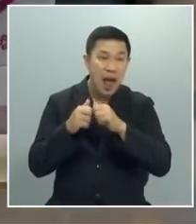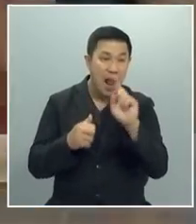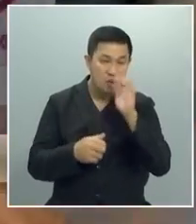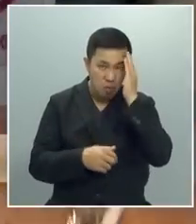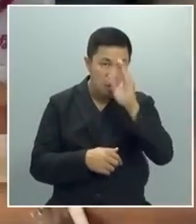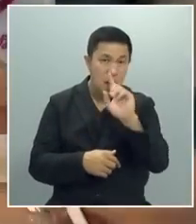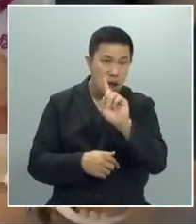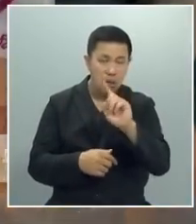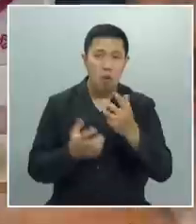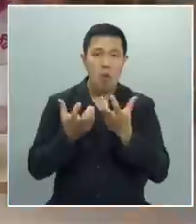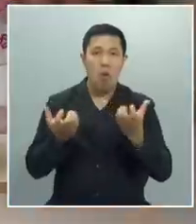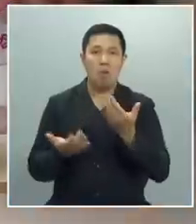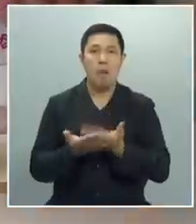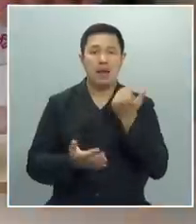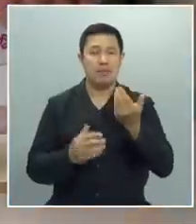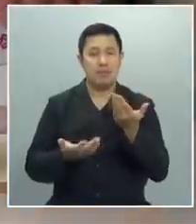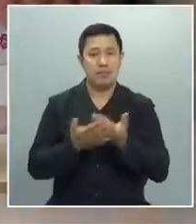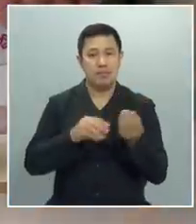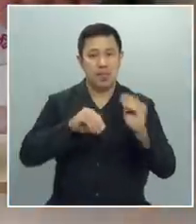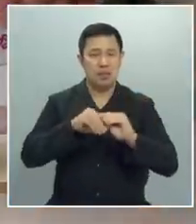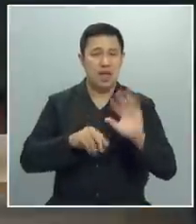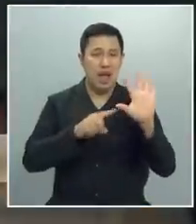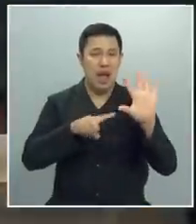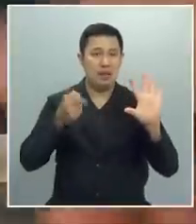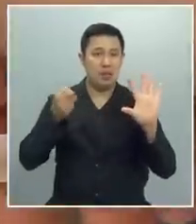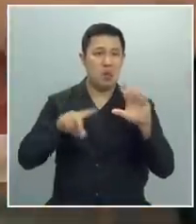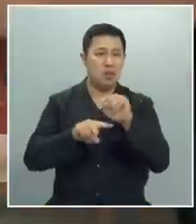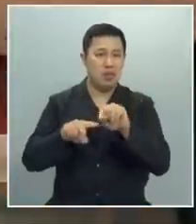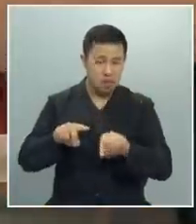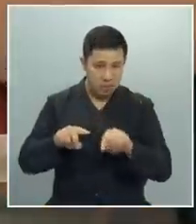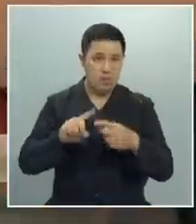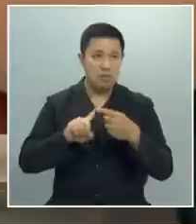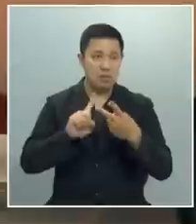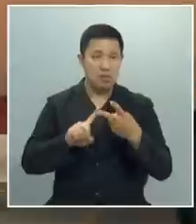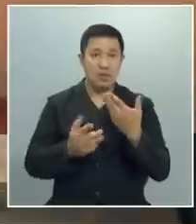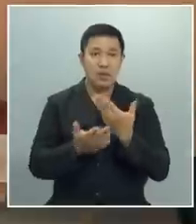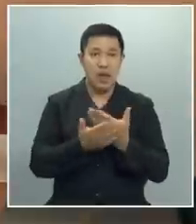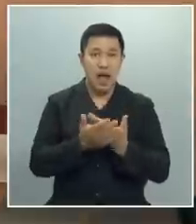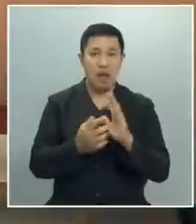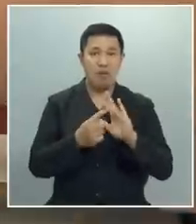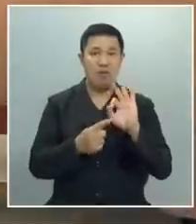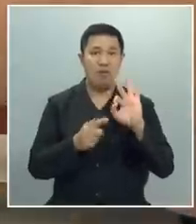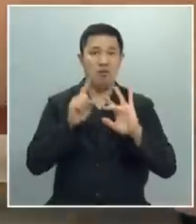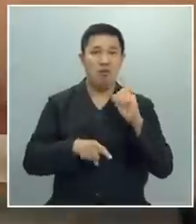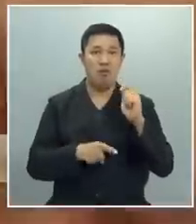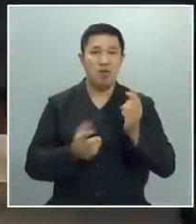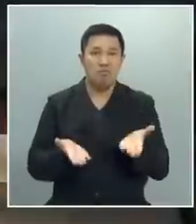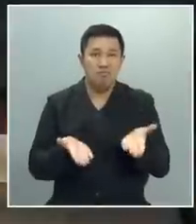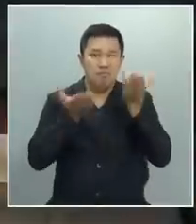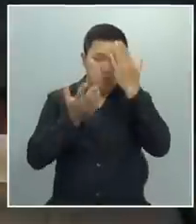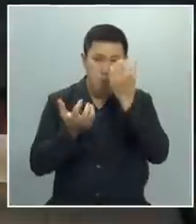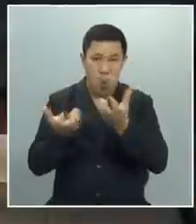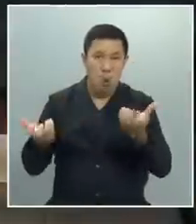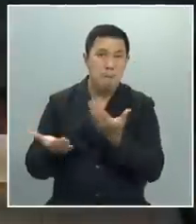สินค้าคือราคาแน่ๆ 5-12%และเงินเฟ้อจะขึ้นแน่ๆอันเนื่องมาจากราคาสินค้า